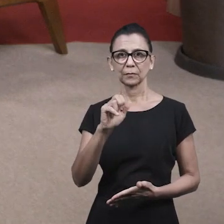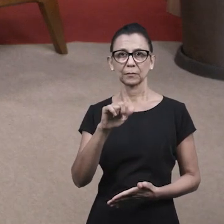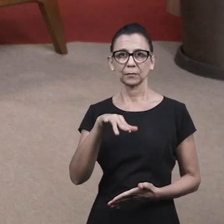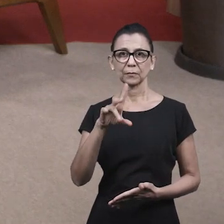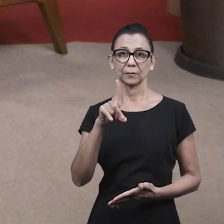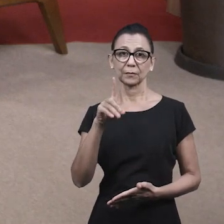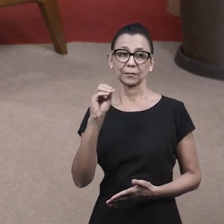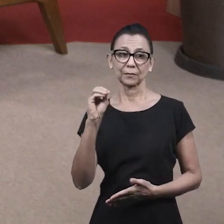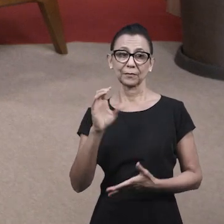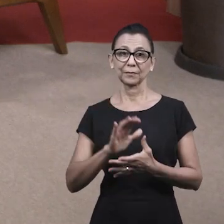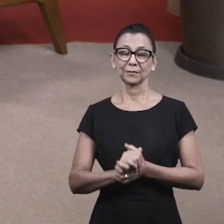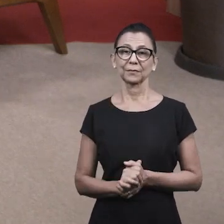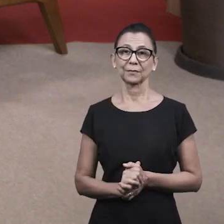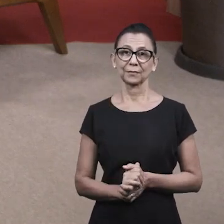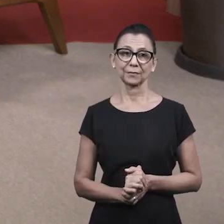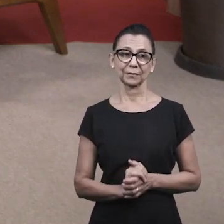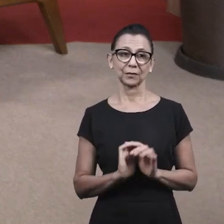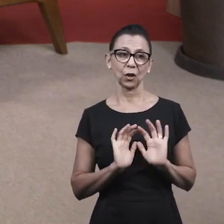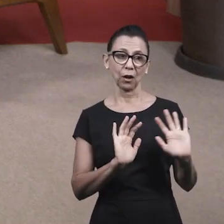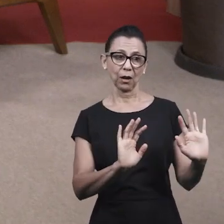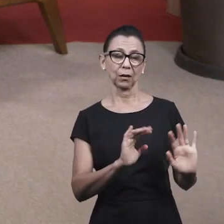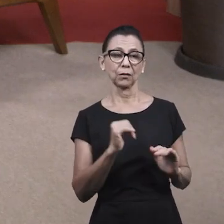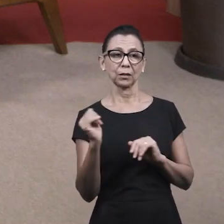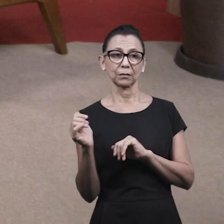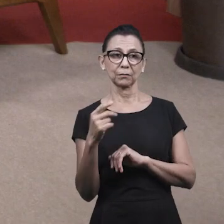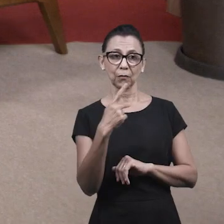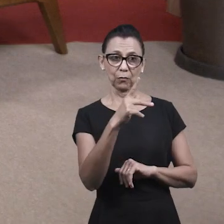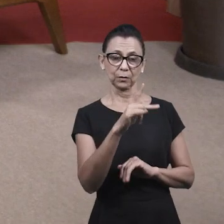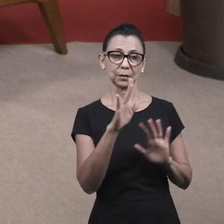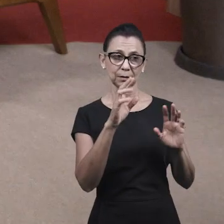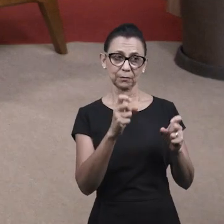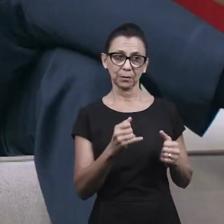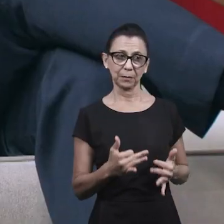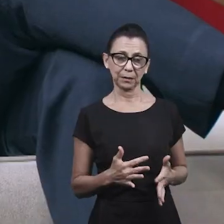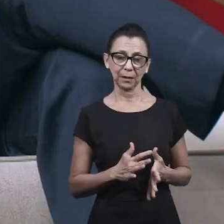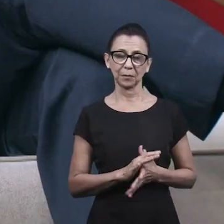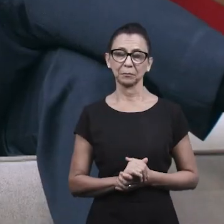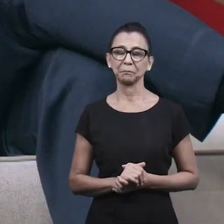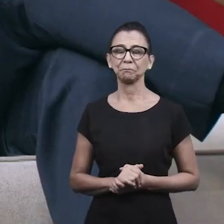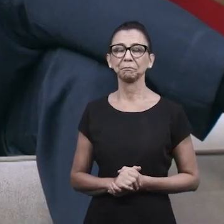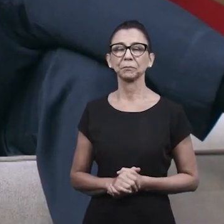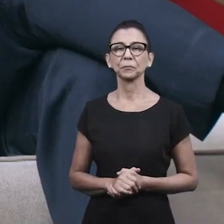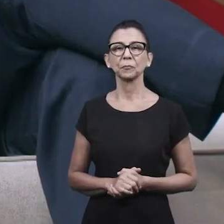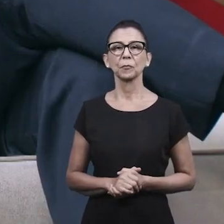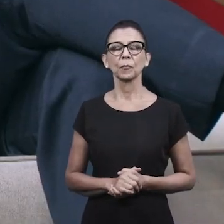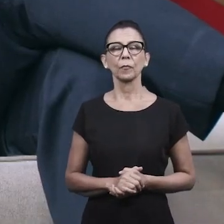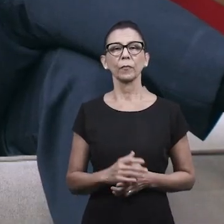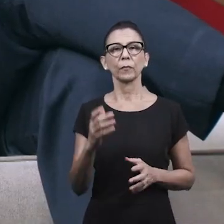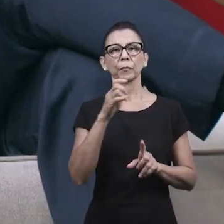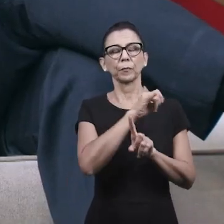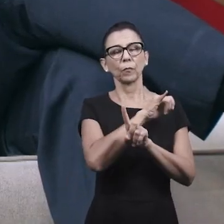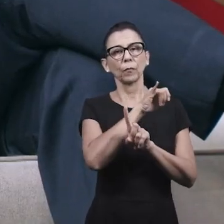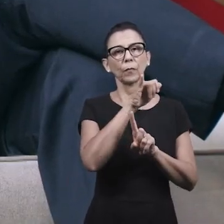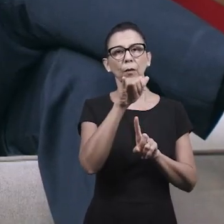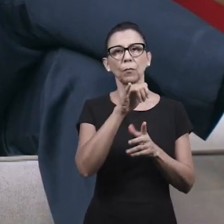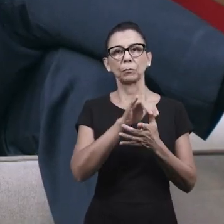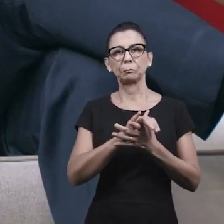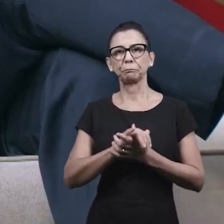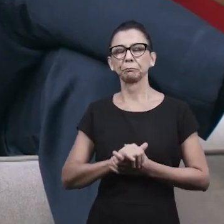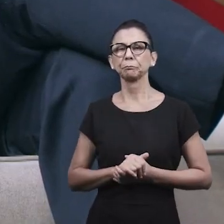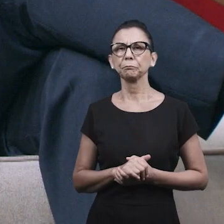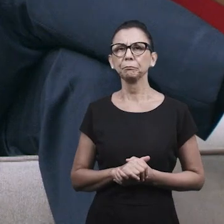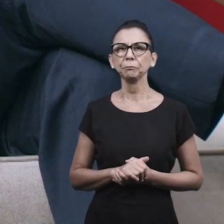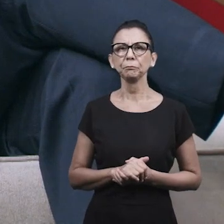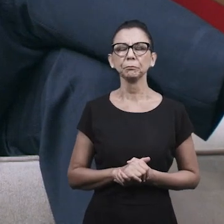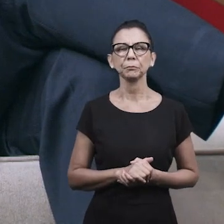Très bien. Il vous a passé la balle. Vous pouvez faire le commentaire sur l'aspect prophétique. L'abordage